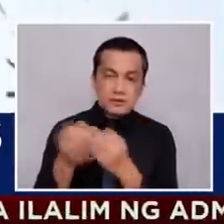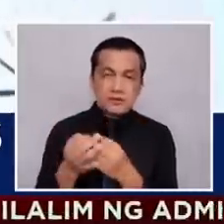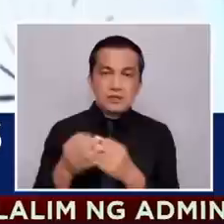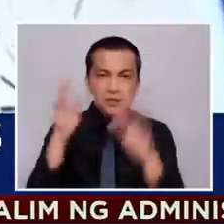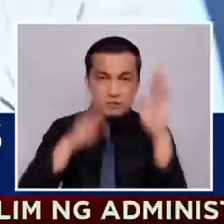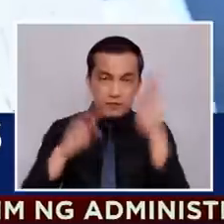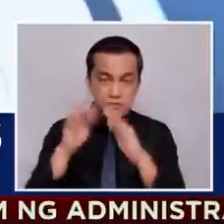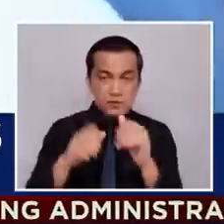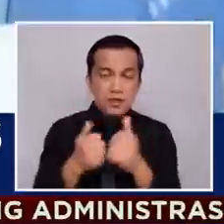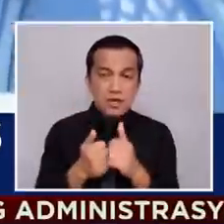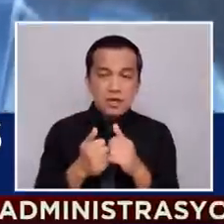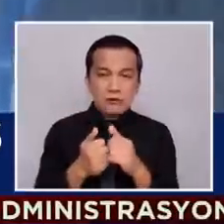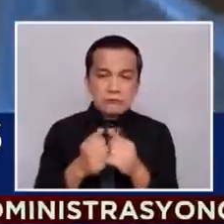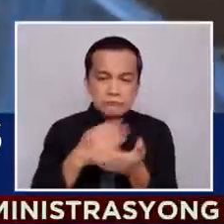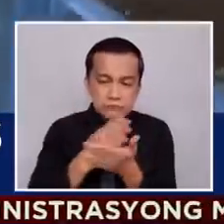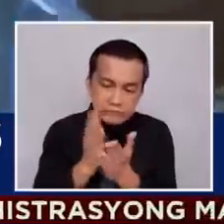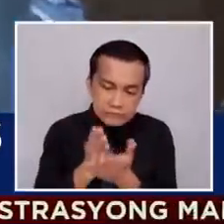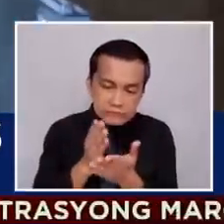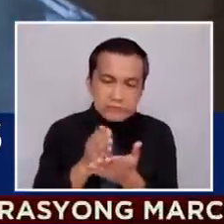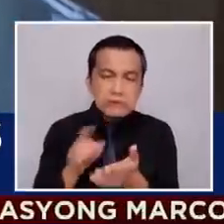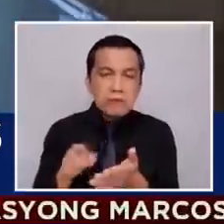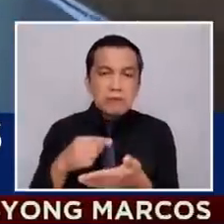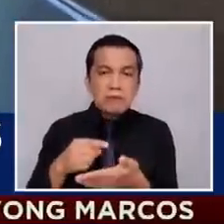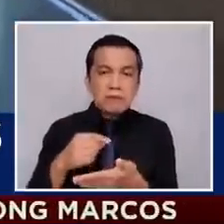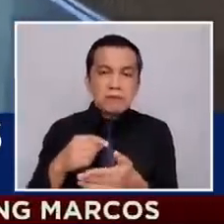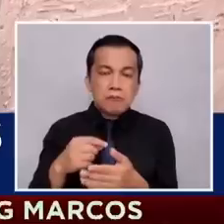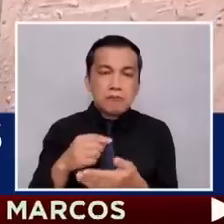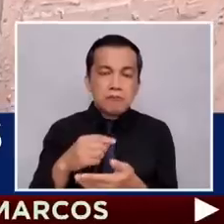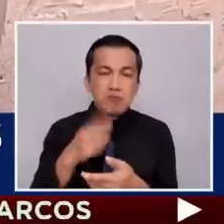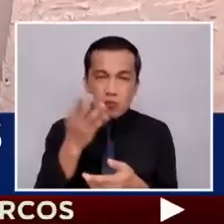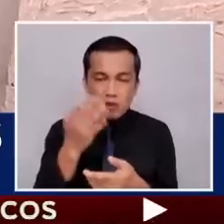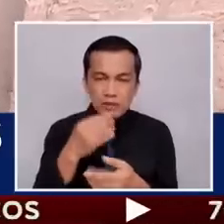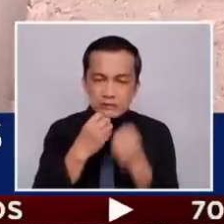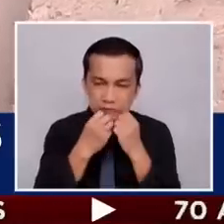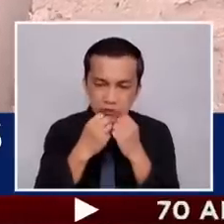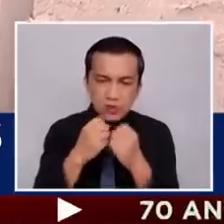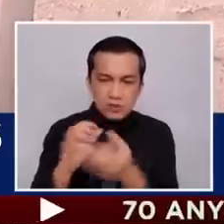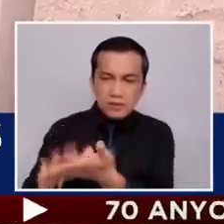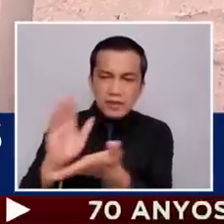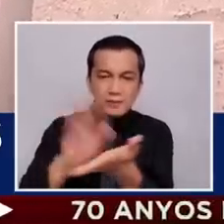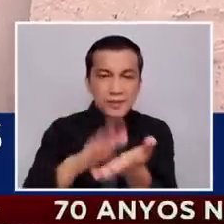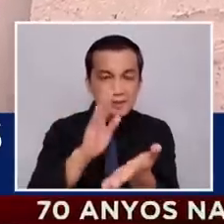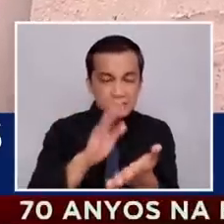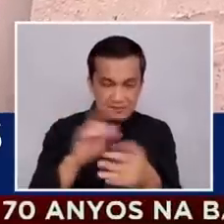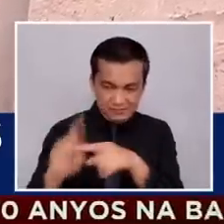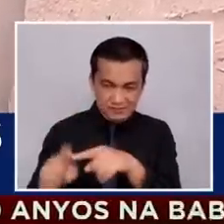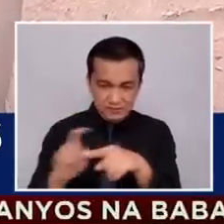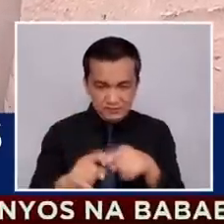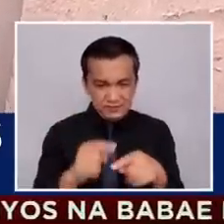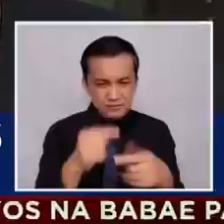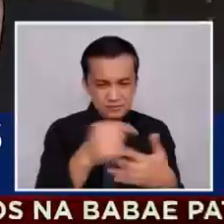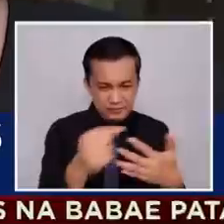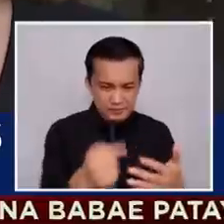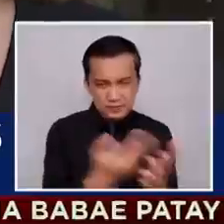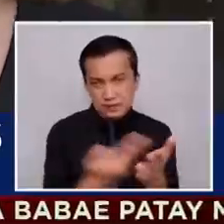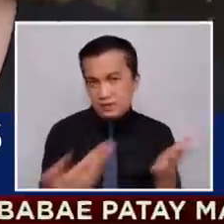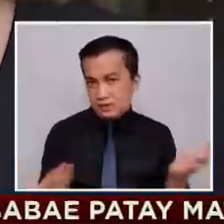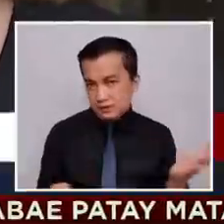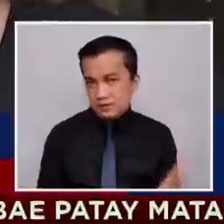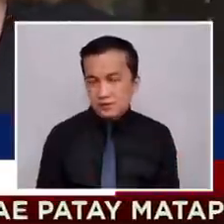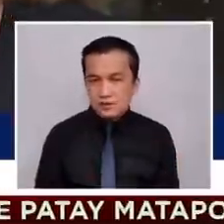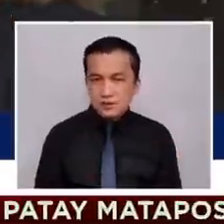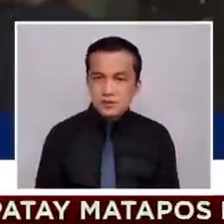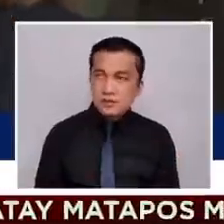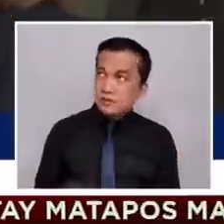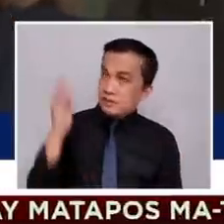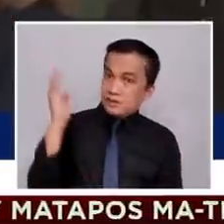paano pagkakasyahin ang budget dahil nagtataasan din ang singil sa kuryente at maraming bilihin. Hiling din namin ng